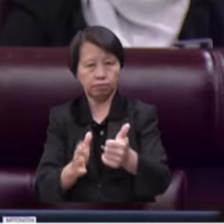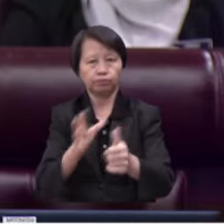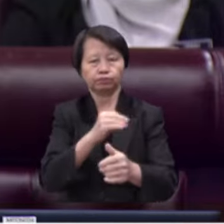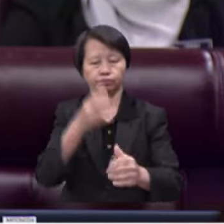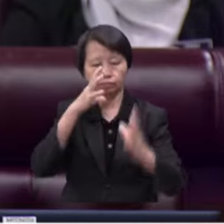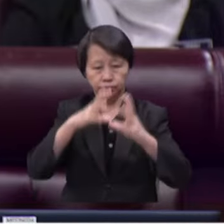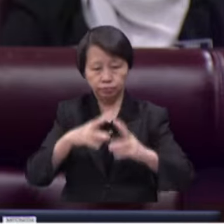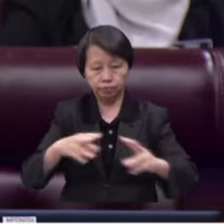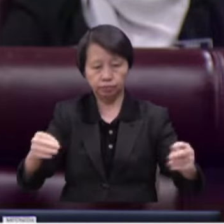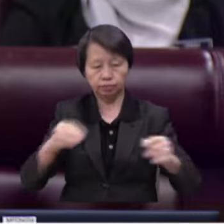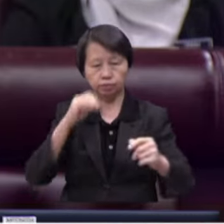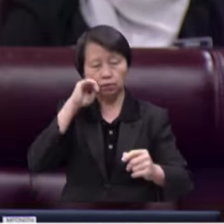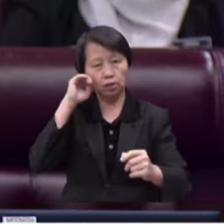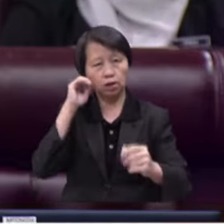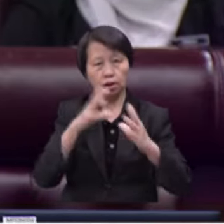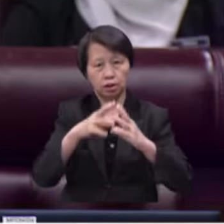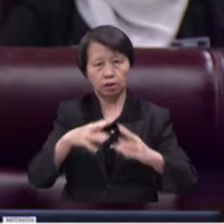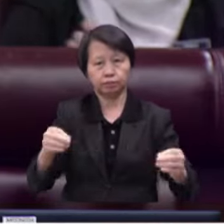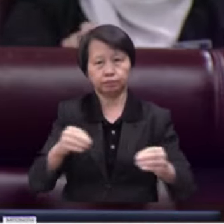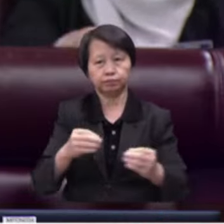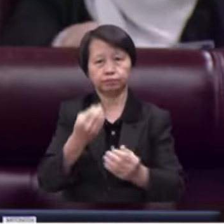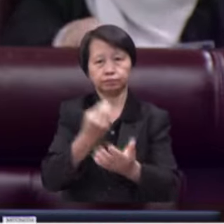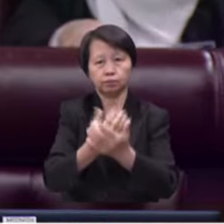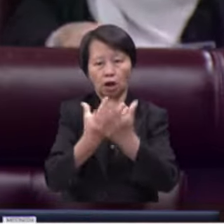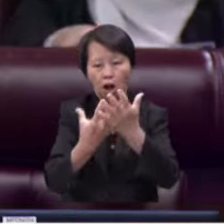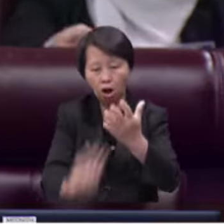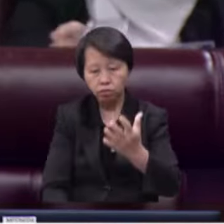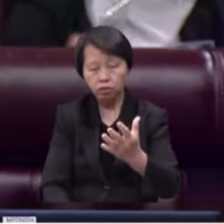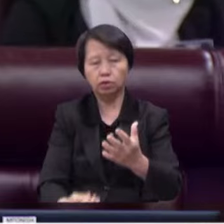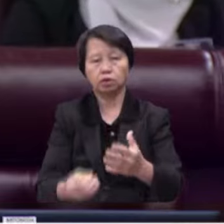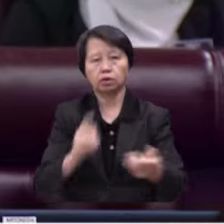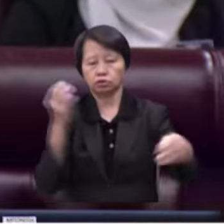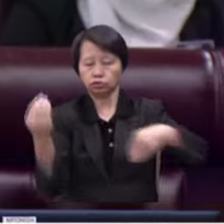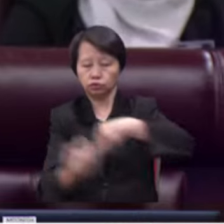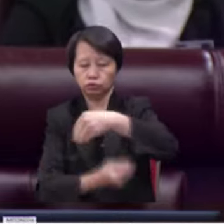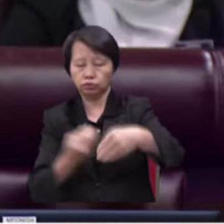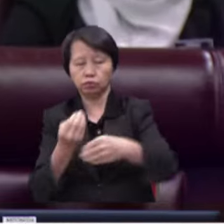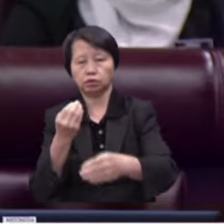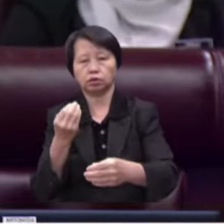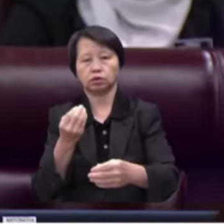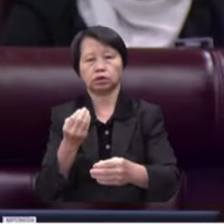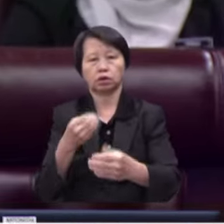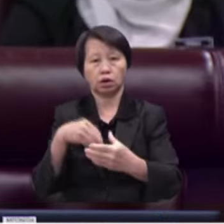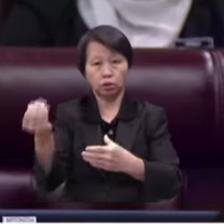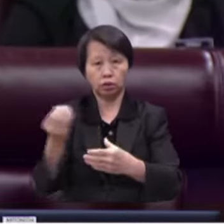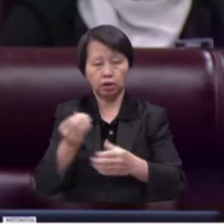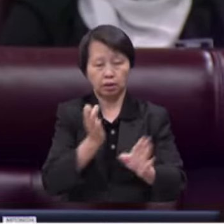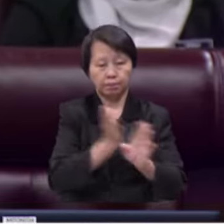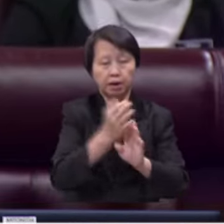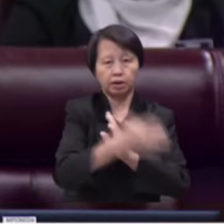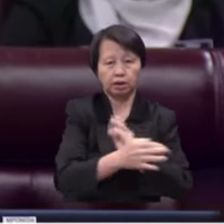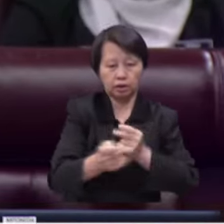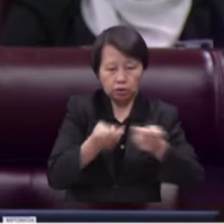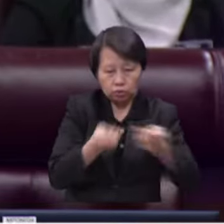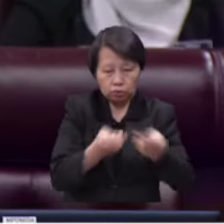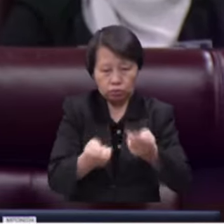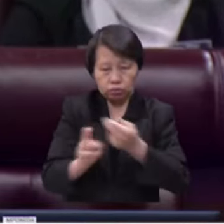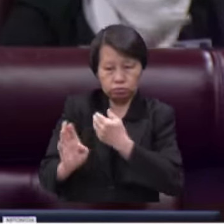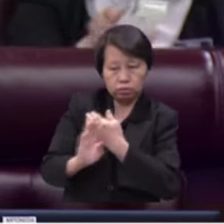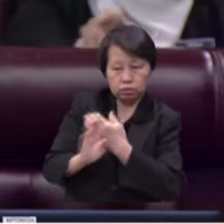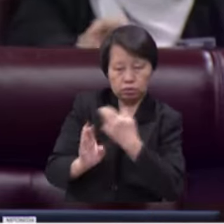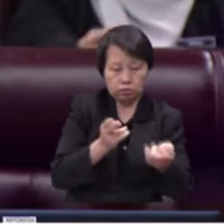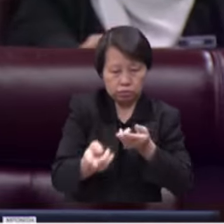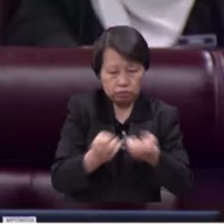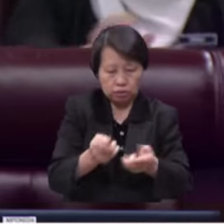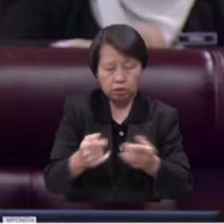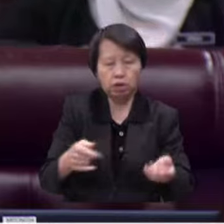menangani kemewaan atau boleh teliti pasaran pertukaran asing baik negara akan terus menguruskan resiko resiko dari